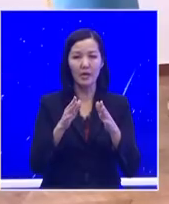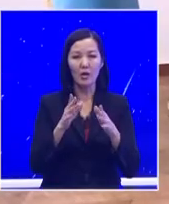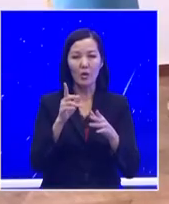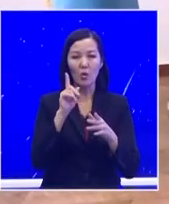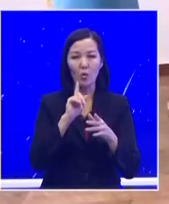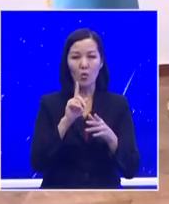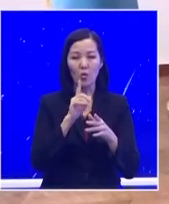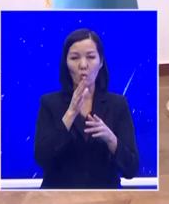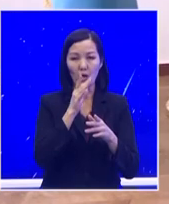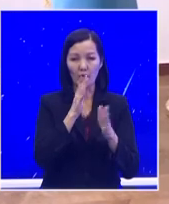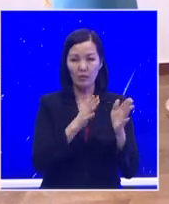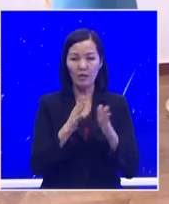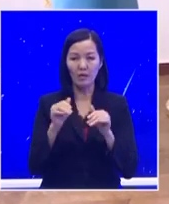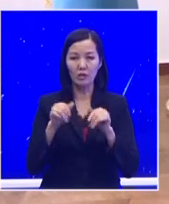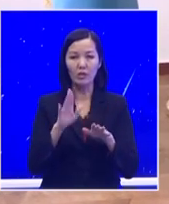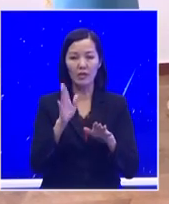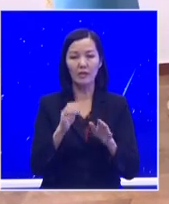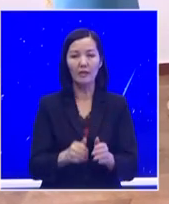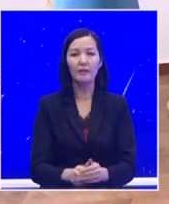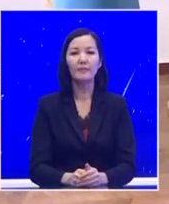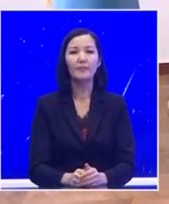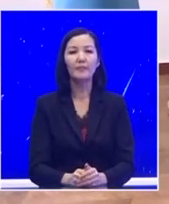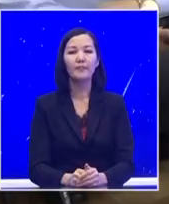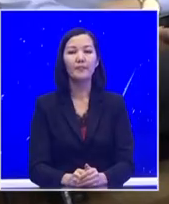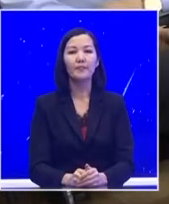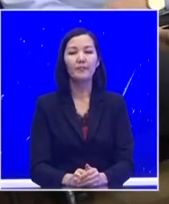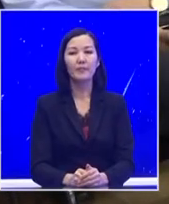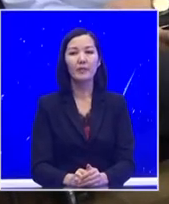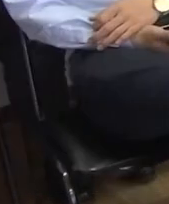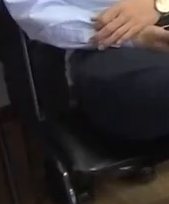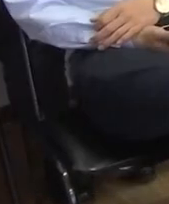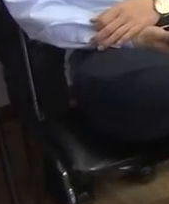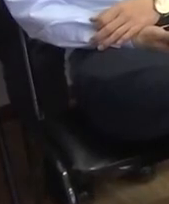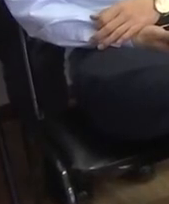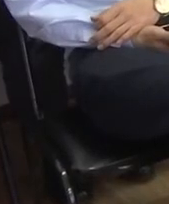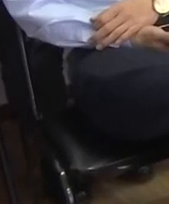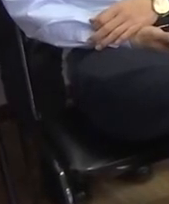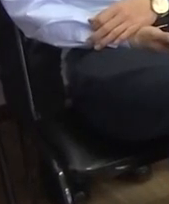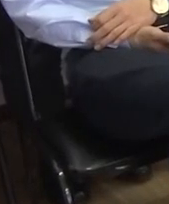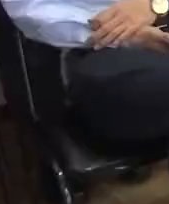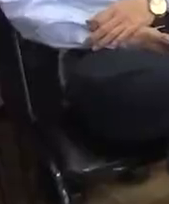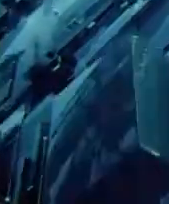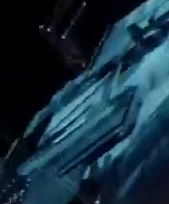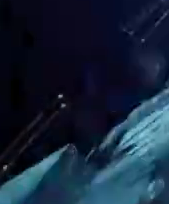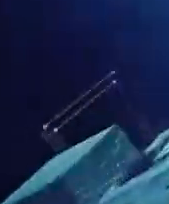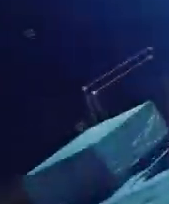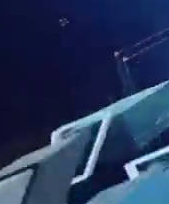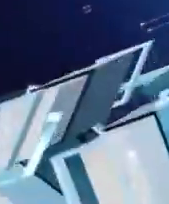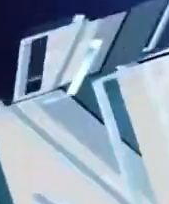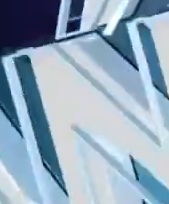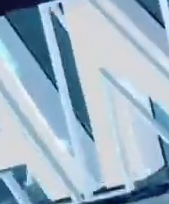уақытымен шешілетін айтылды. Алмат Хамит, Мәди Байбосынов, Жетісу телеарнасы. Текеліден.